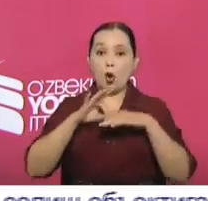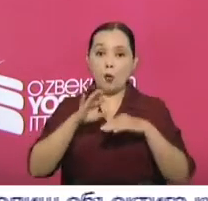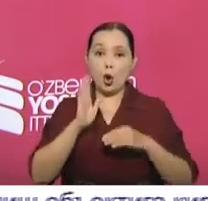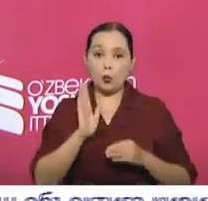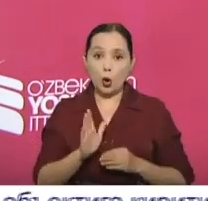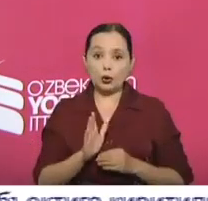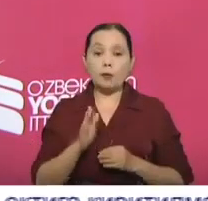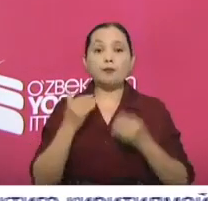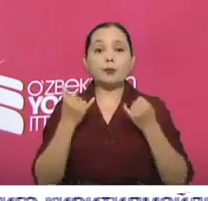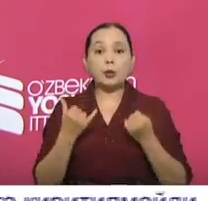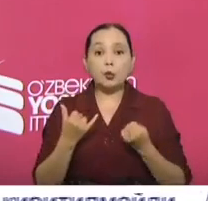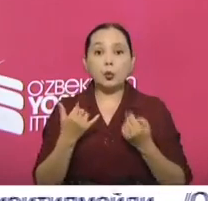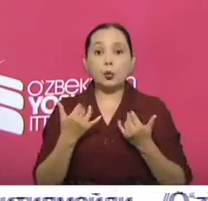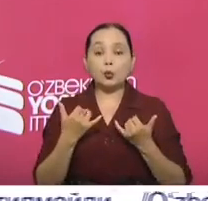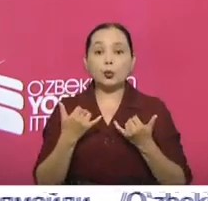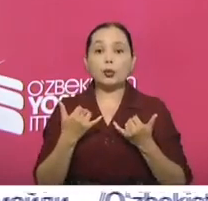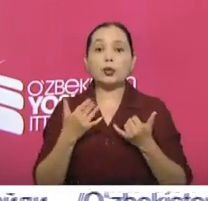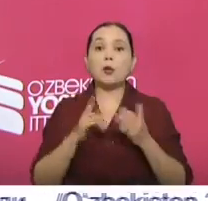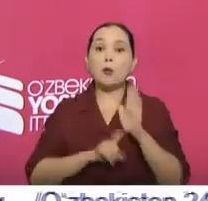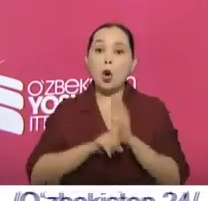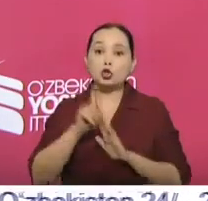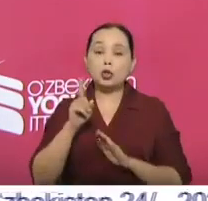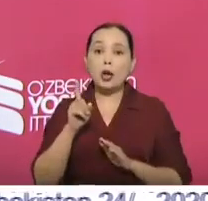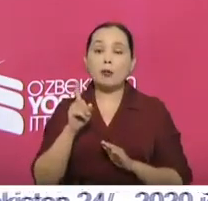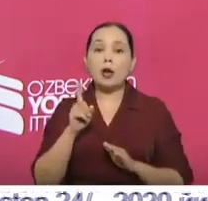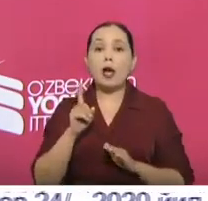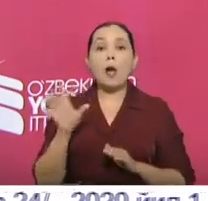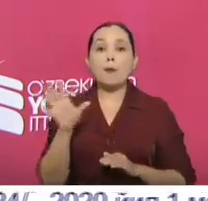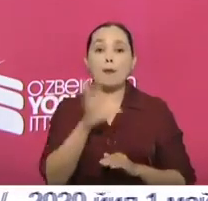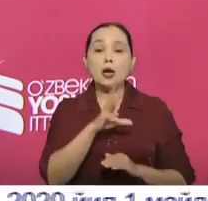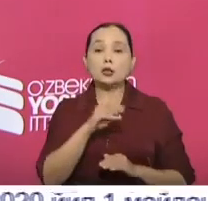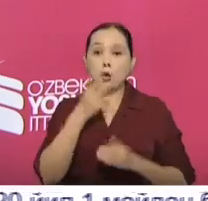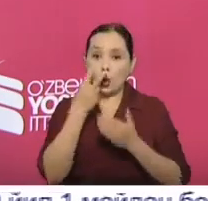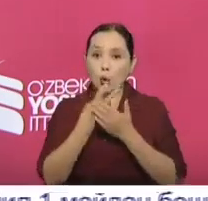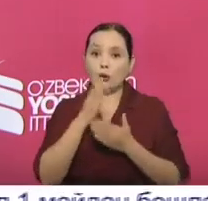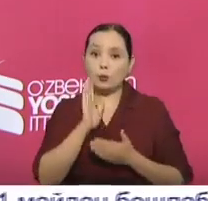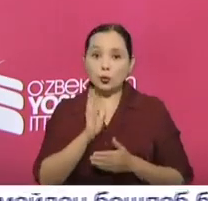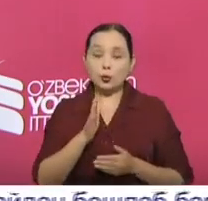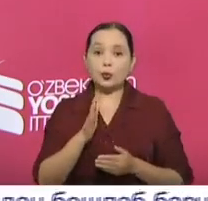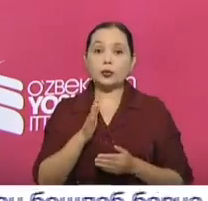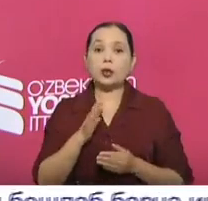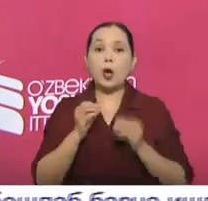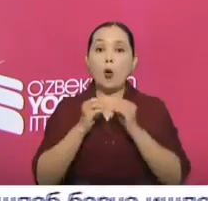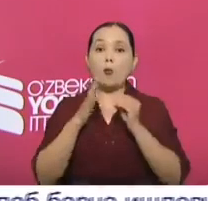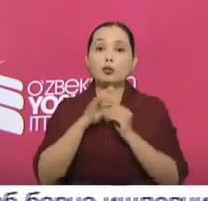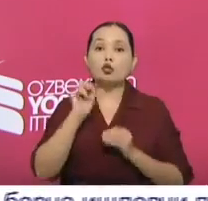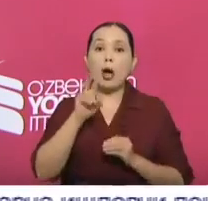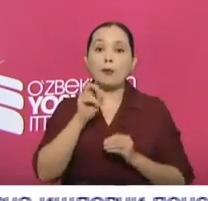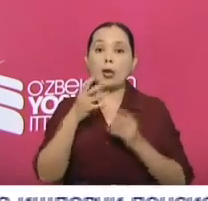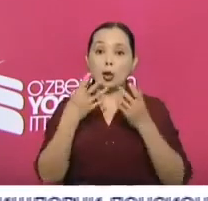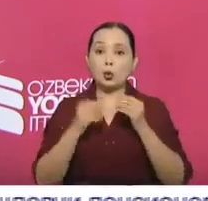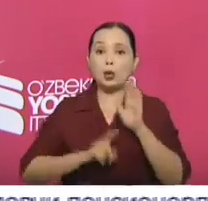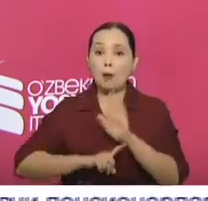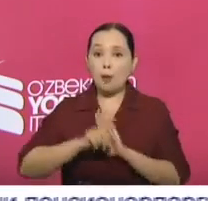борилмоқда. Бугундан бошлаб барчангиз кўриб турибсиз, ўзи 15 апрель кунидан